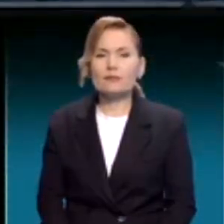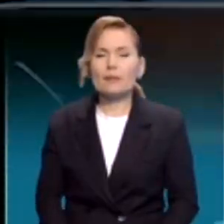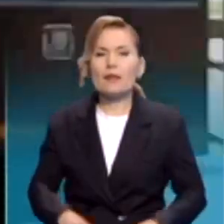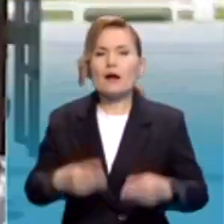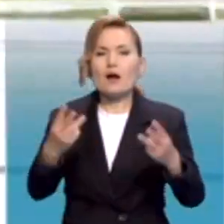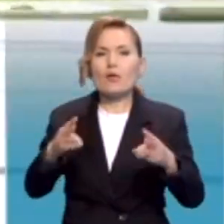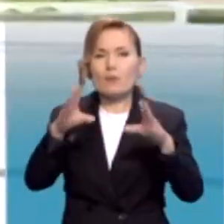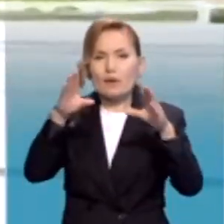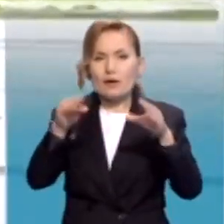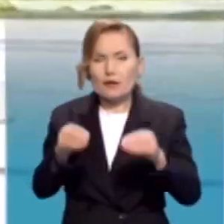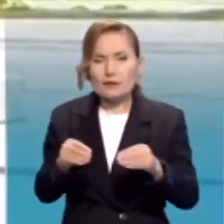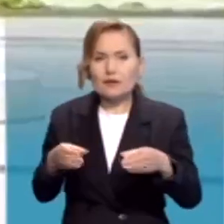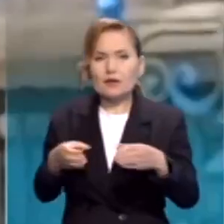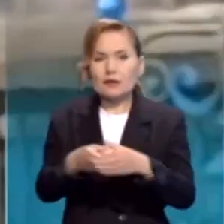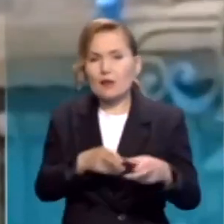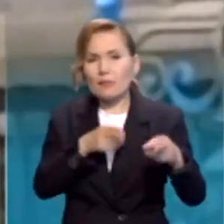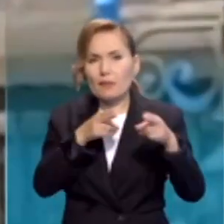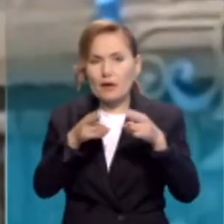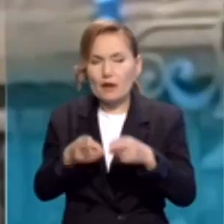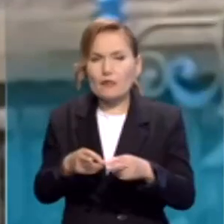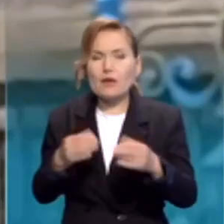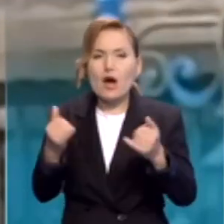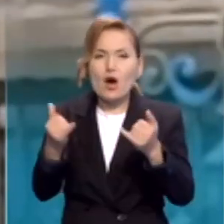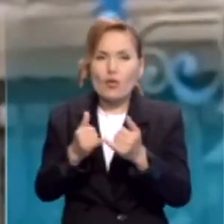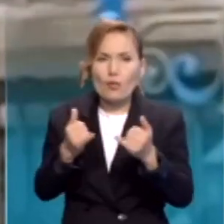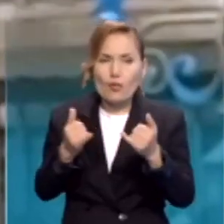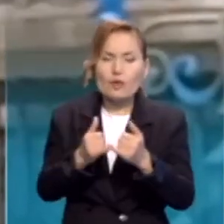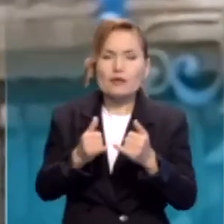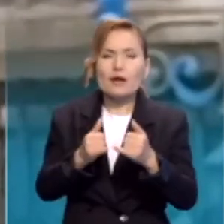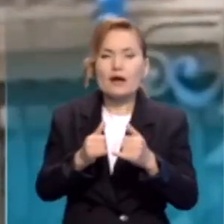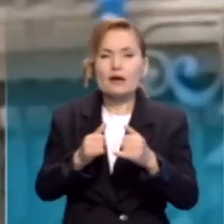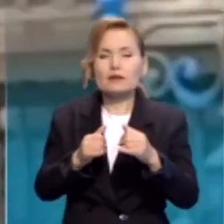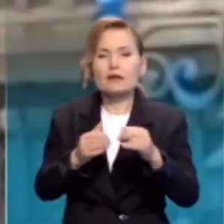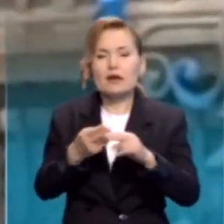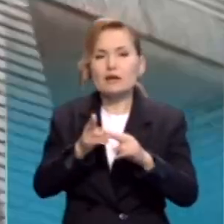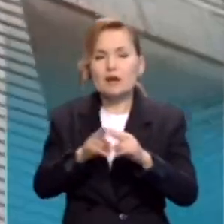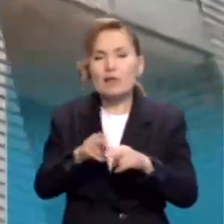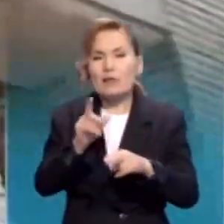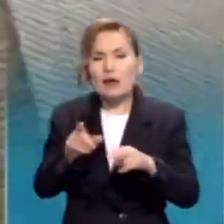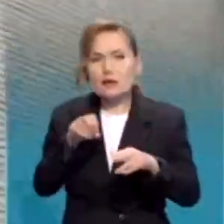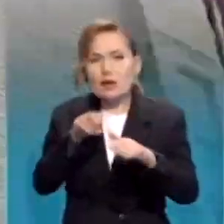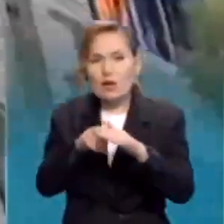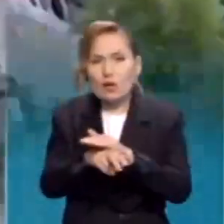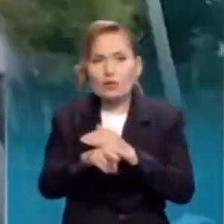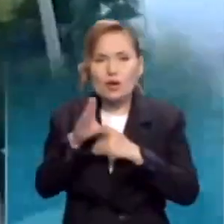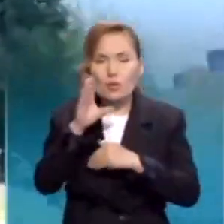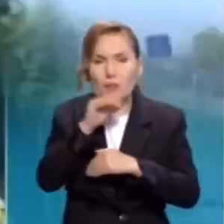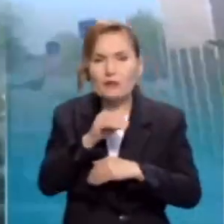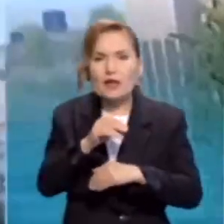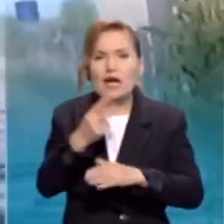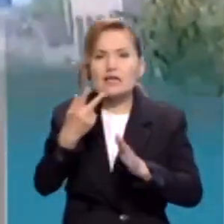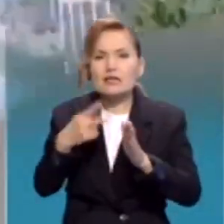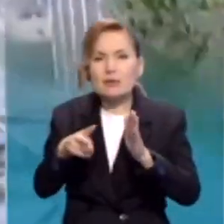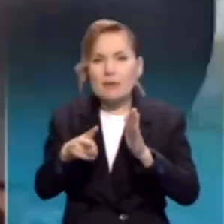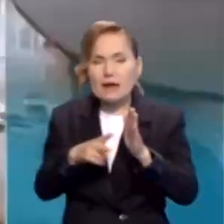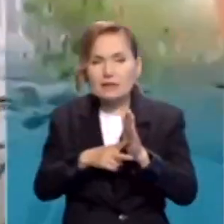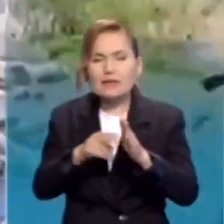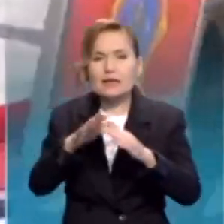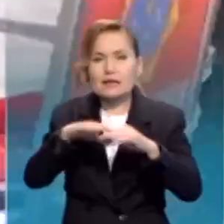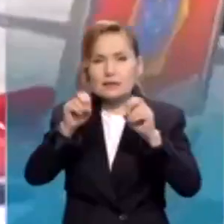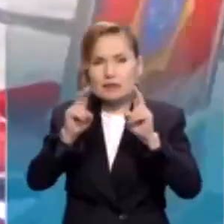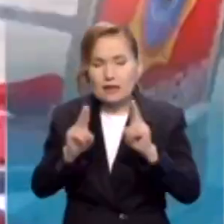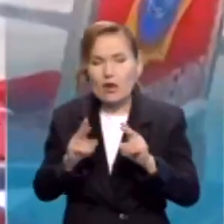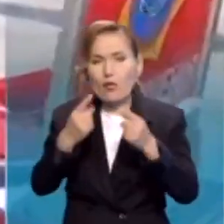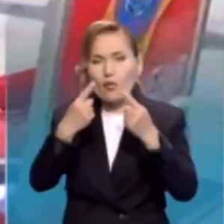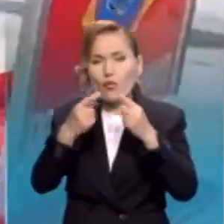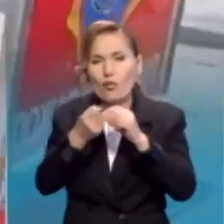Өрт сөндірушілер жеткенше қонақтар мен даяшылар ғимараттан шығып үлгерген тілсі жауда ауыздықтауға 28 қызметкер мен 11 техника